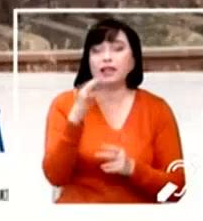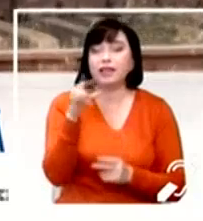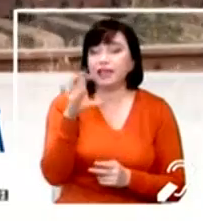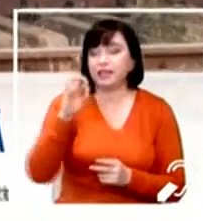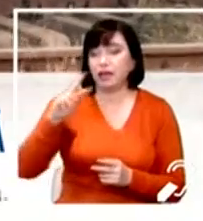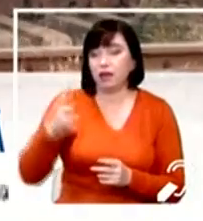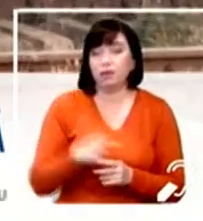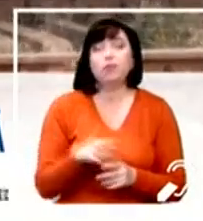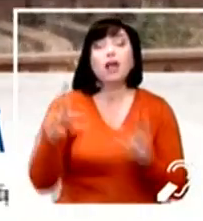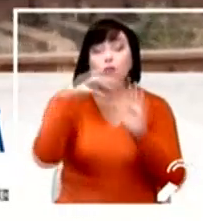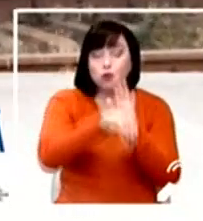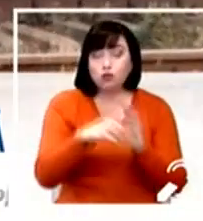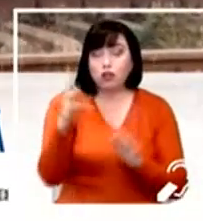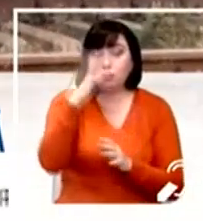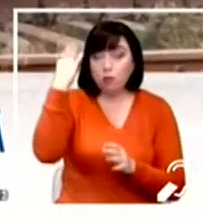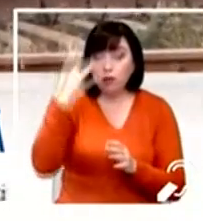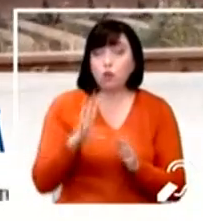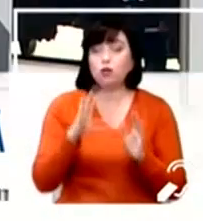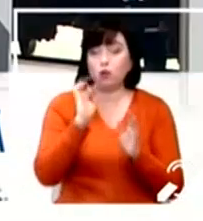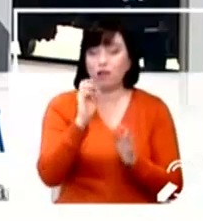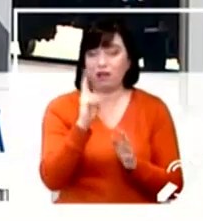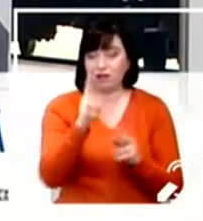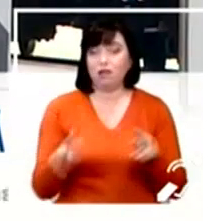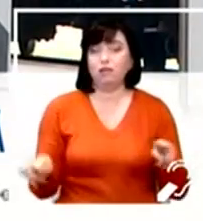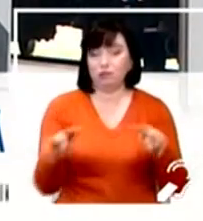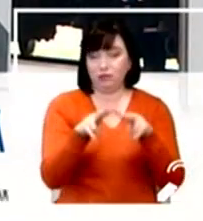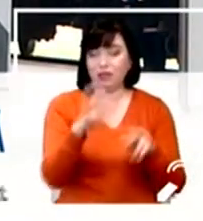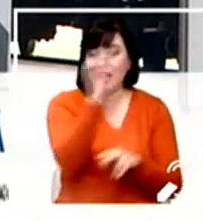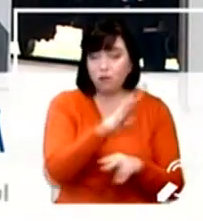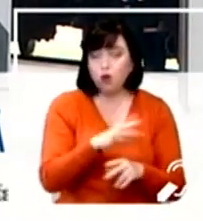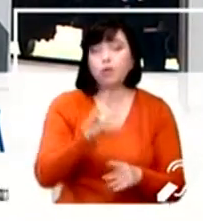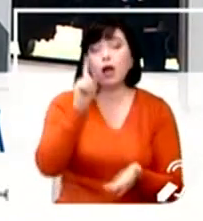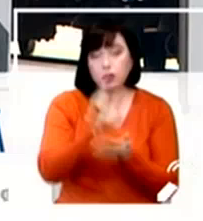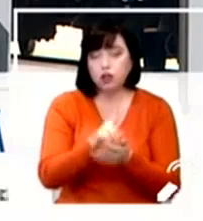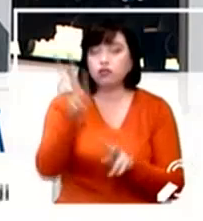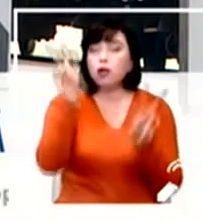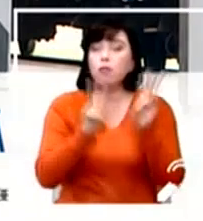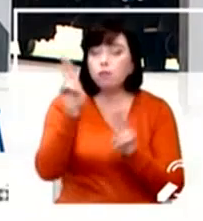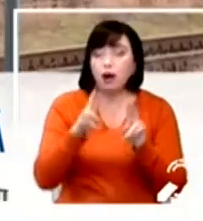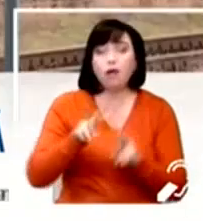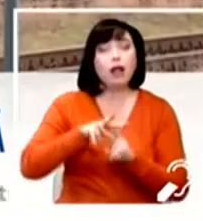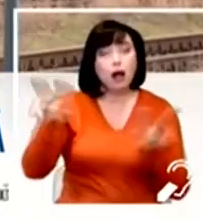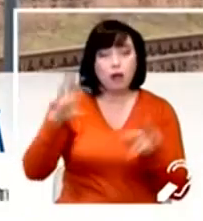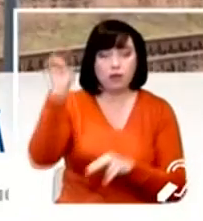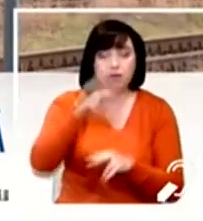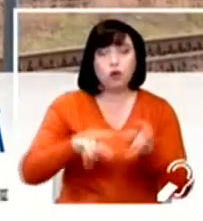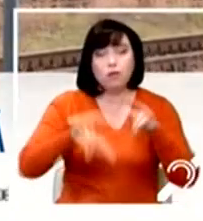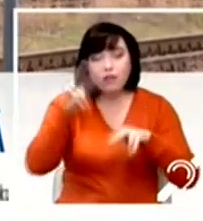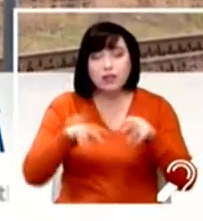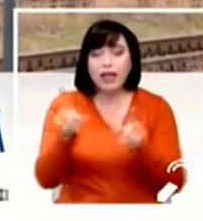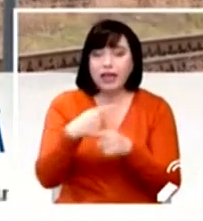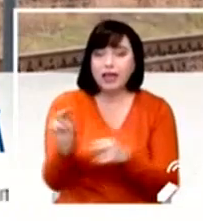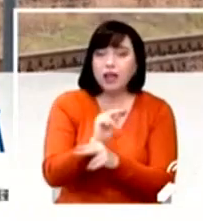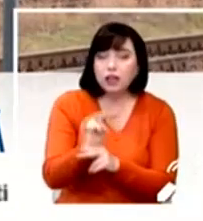Includerea Republicii Moldova în rețeaua de bază a coridoarelor de transport europene impune și anumite standarde tehnice pentru construcția sau